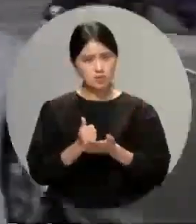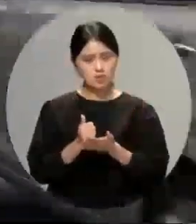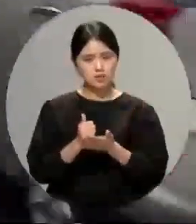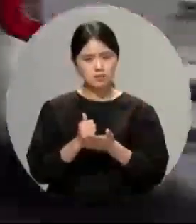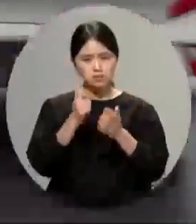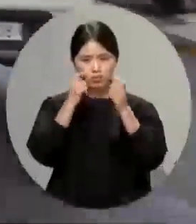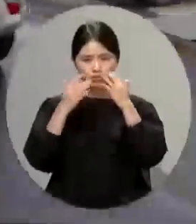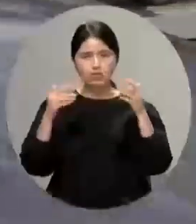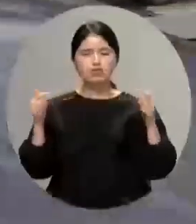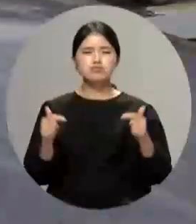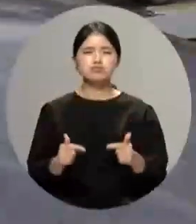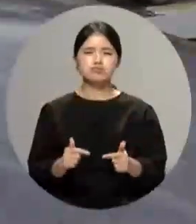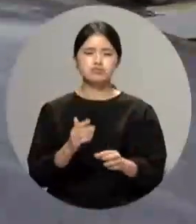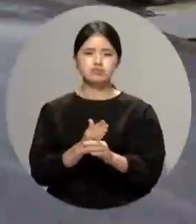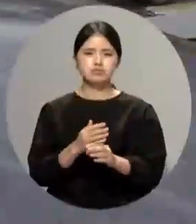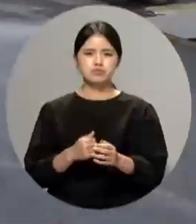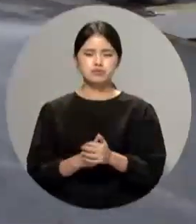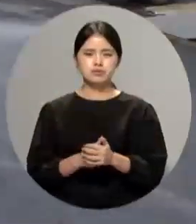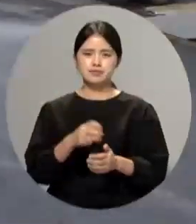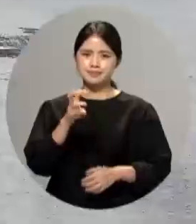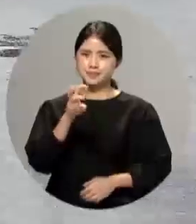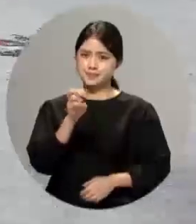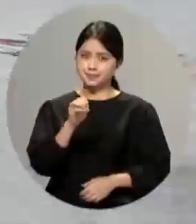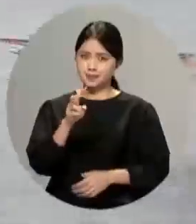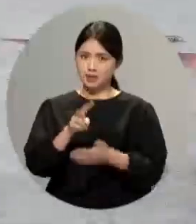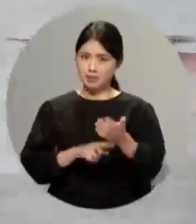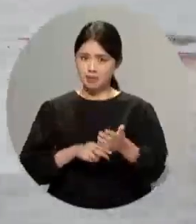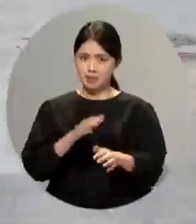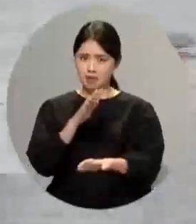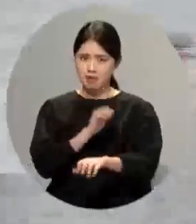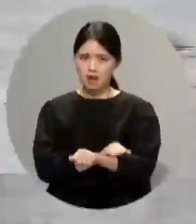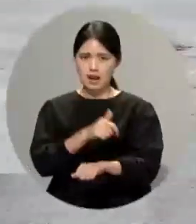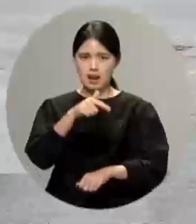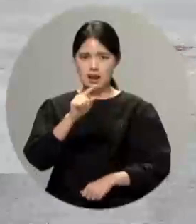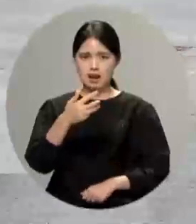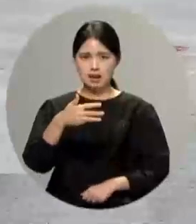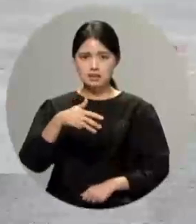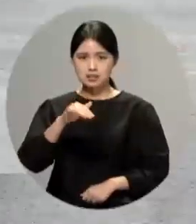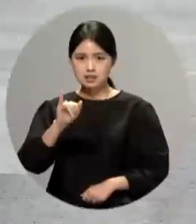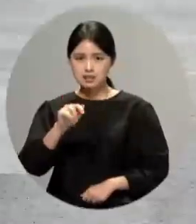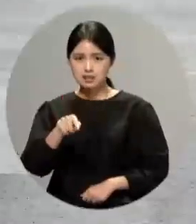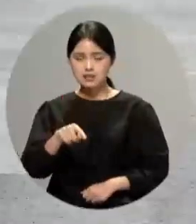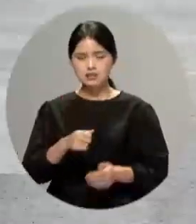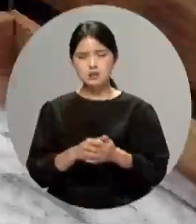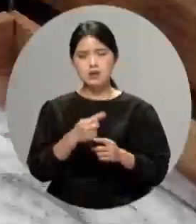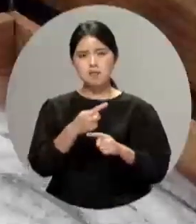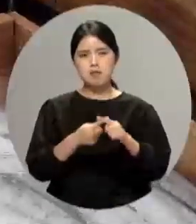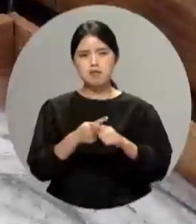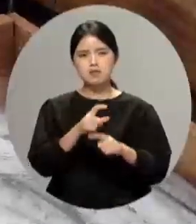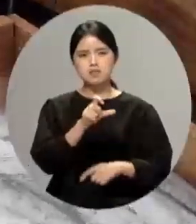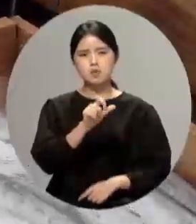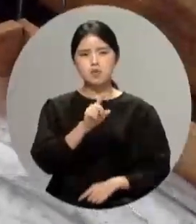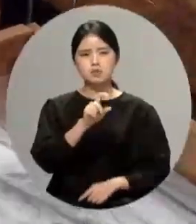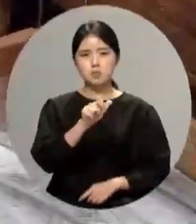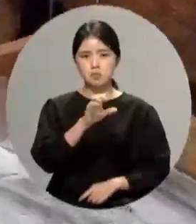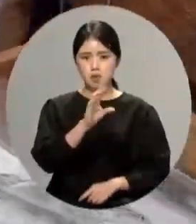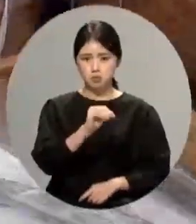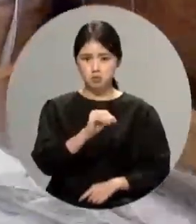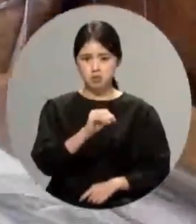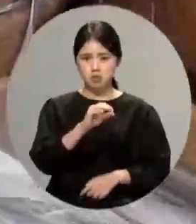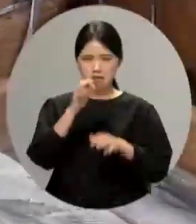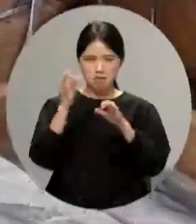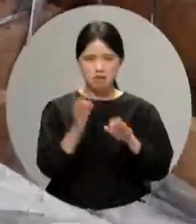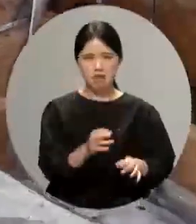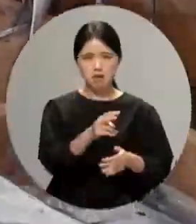띄게 줄어든 상황. 30만 원에 팔리던 갈치 60마리를 반토막인 15만 원에 내놓아도 팔릴 기미는